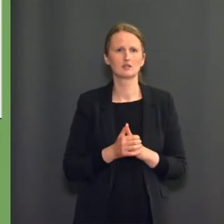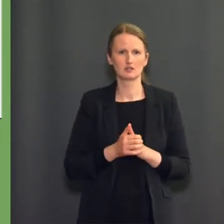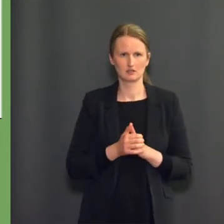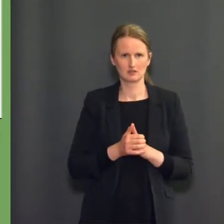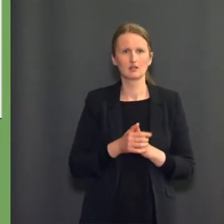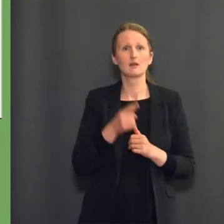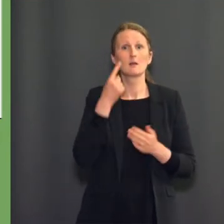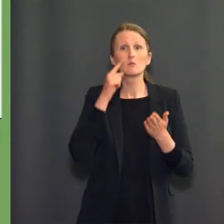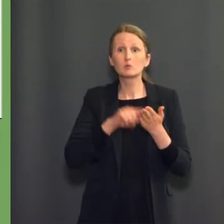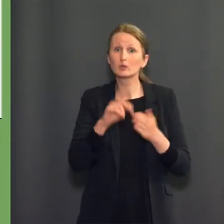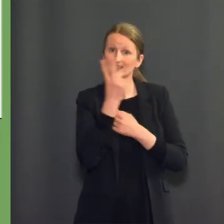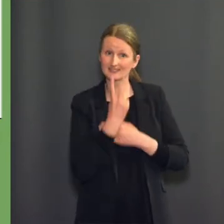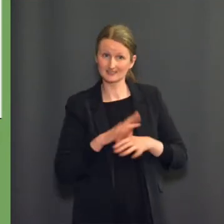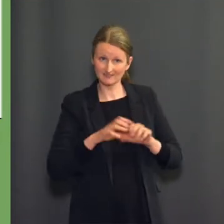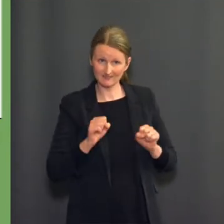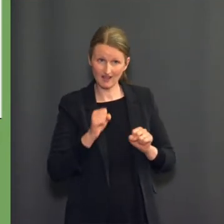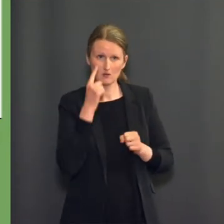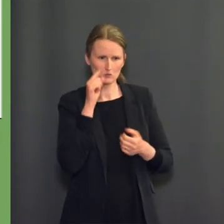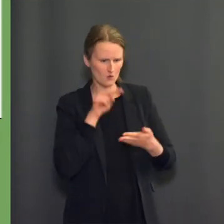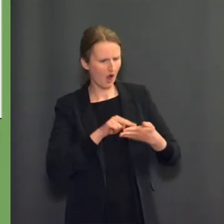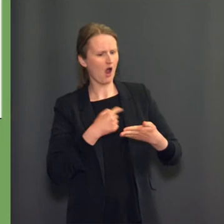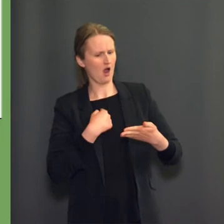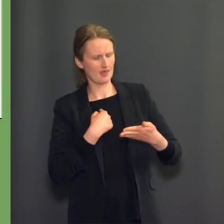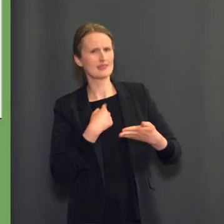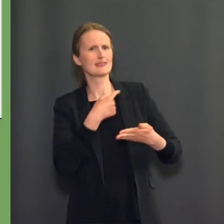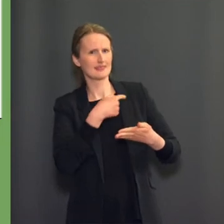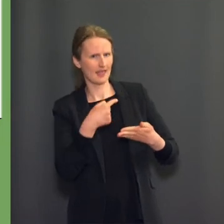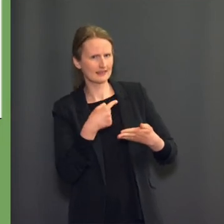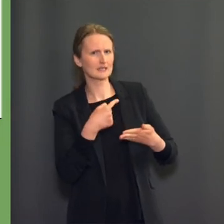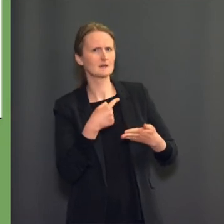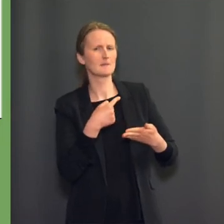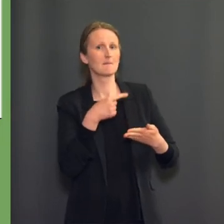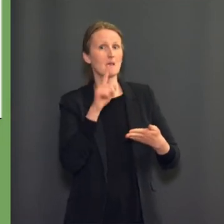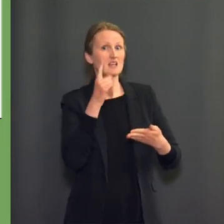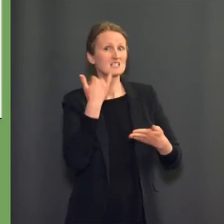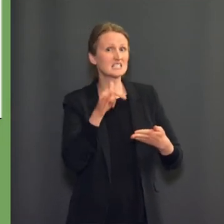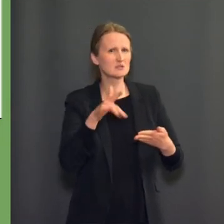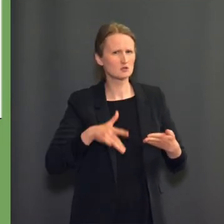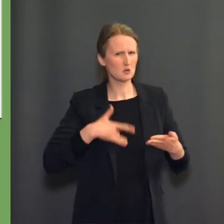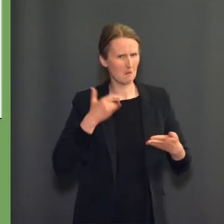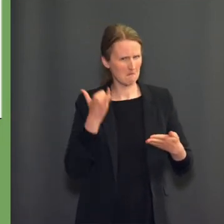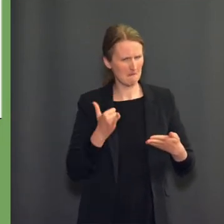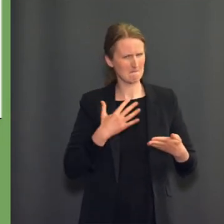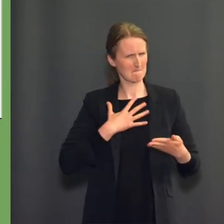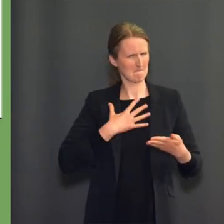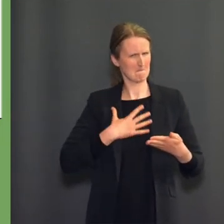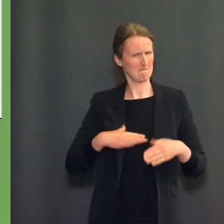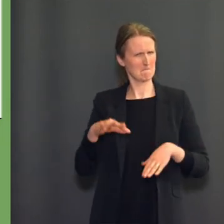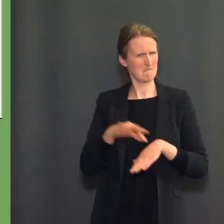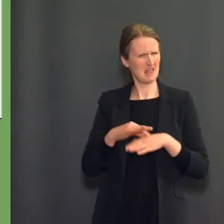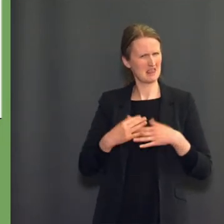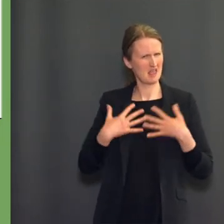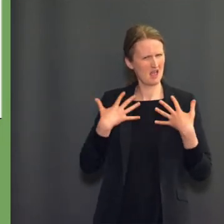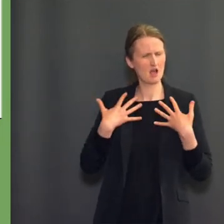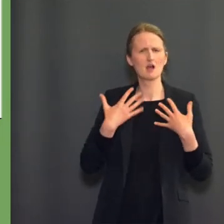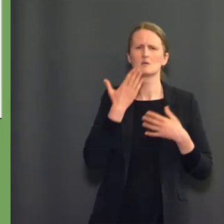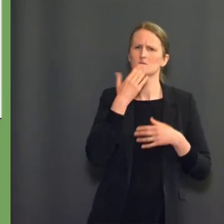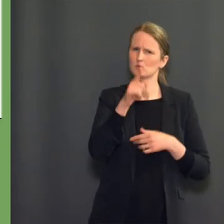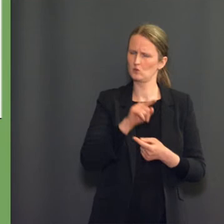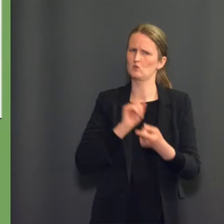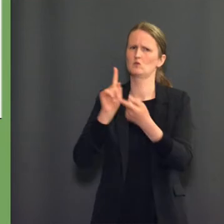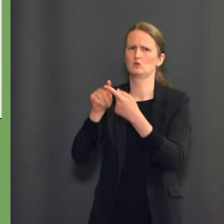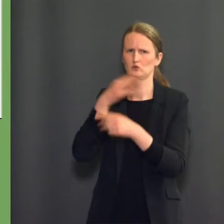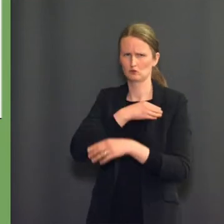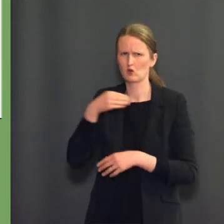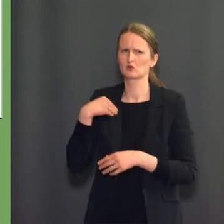médecin traitant. Un double trait, quant à lui, au niveau du C et au niveau du T, signifie que le test